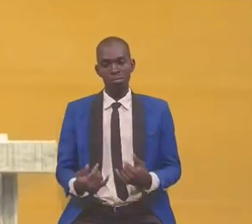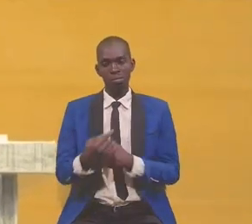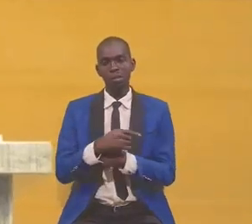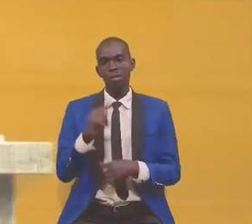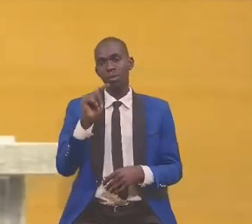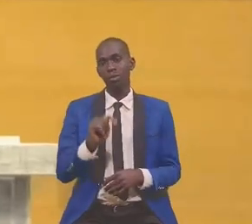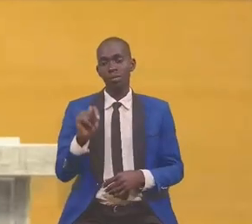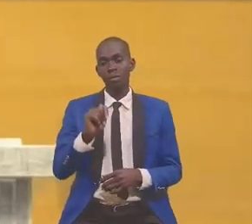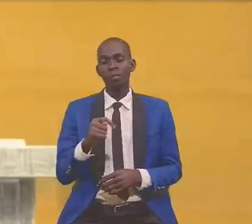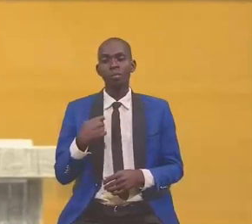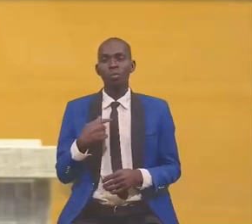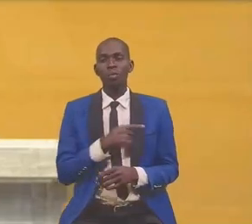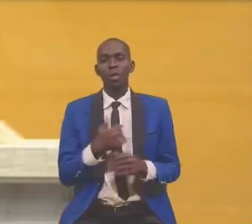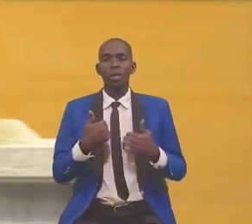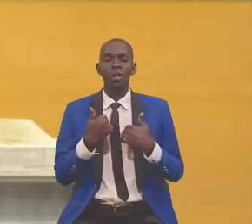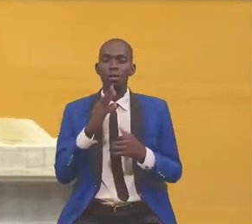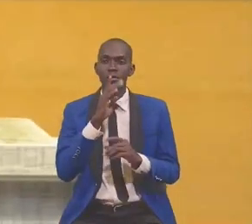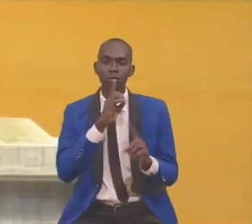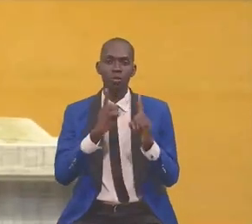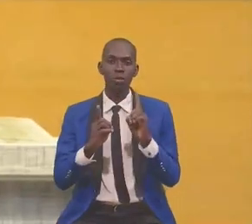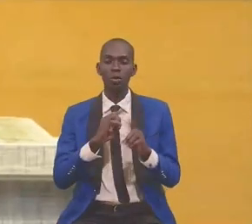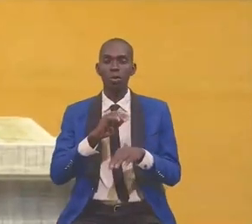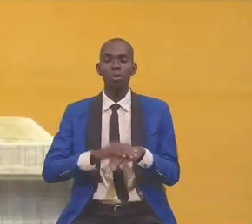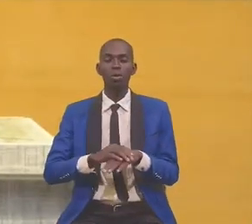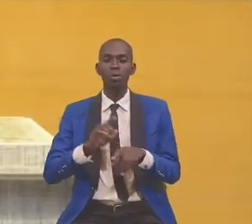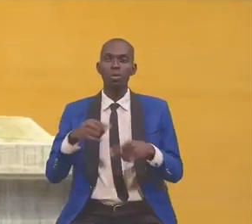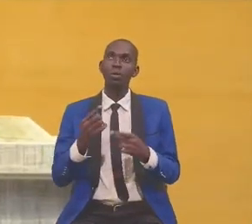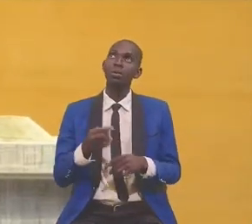parlons de monter plus haut,